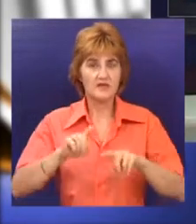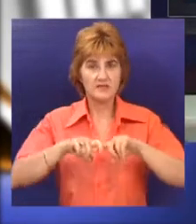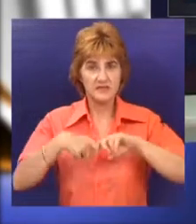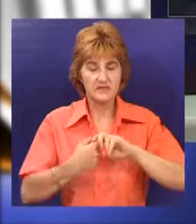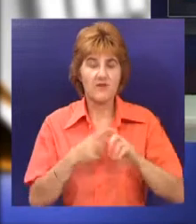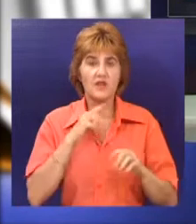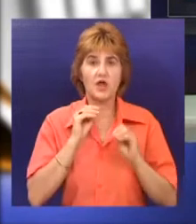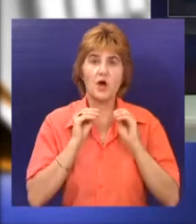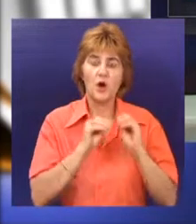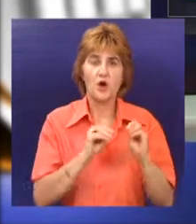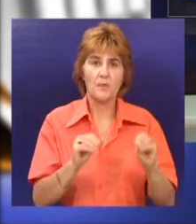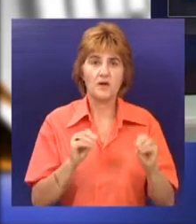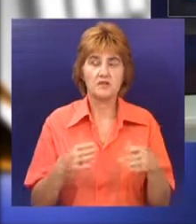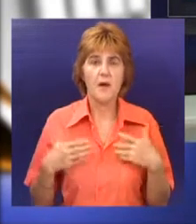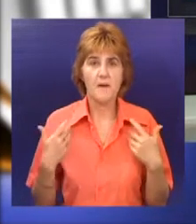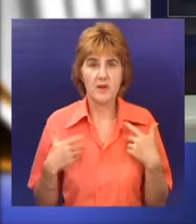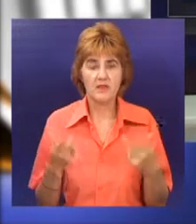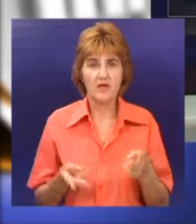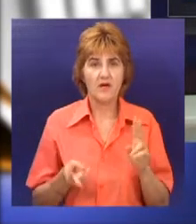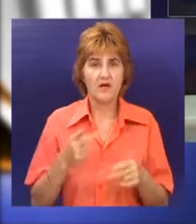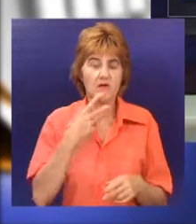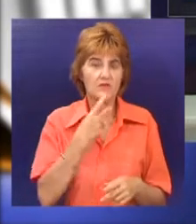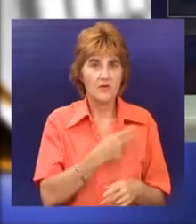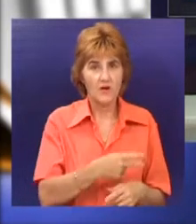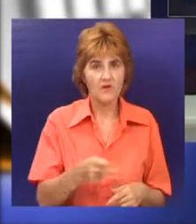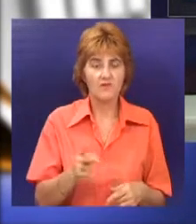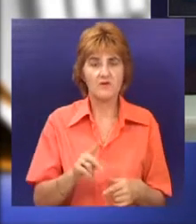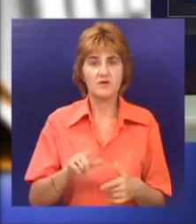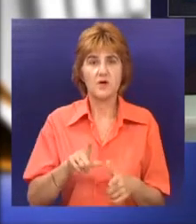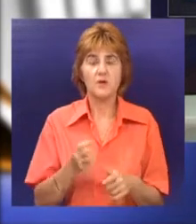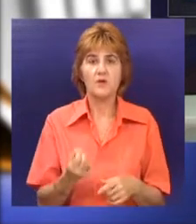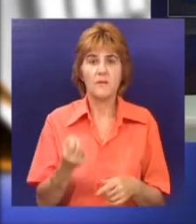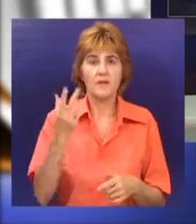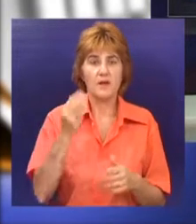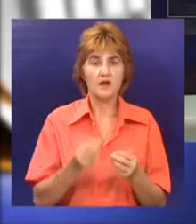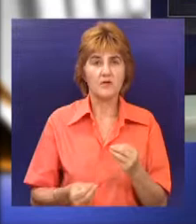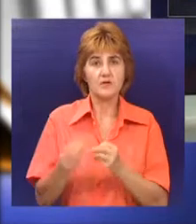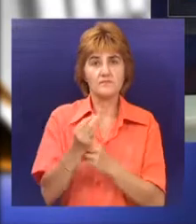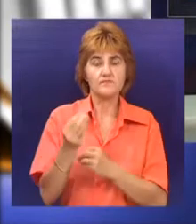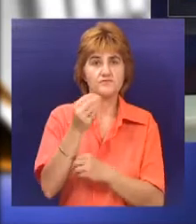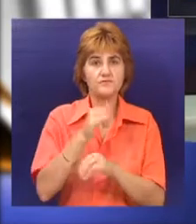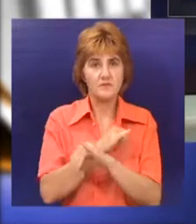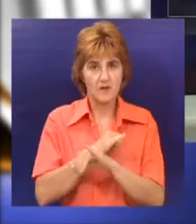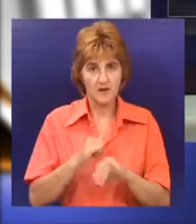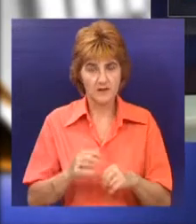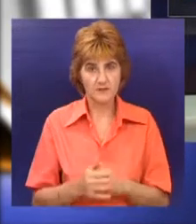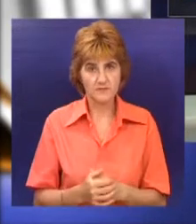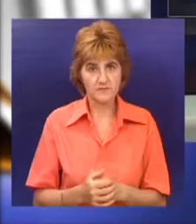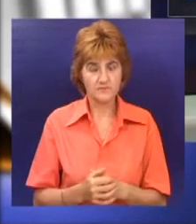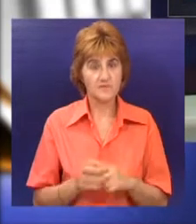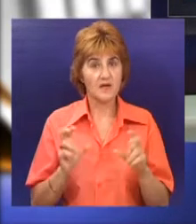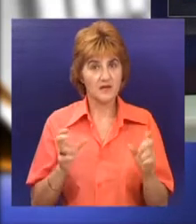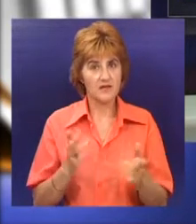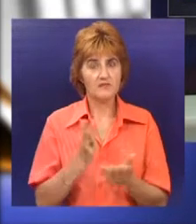i za obrazovanje mladih na temu energetske efikasnosti, promociju ekološke gradnje i podizanja ekološke svesti. Ekipa U